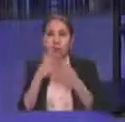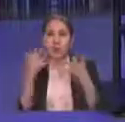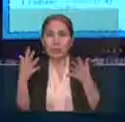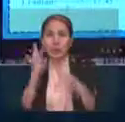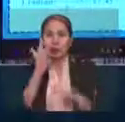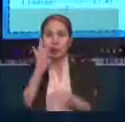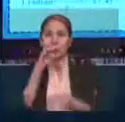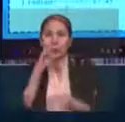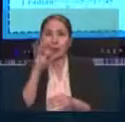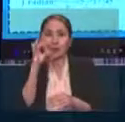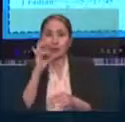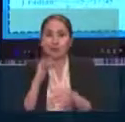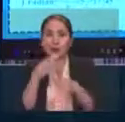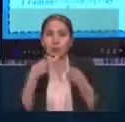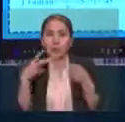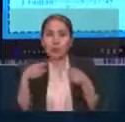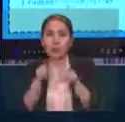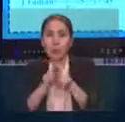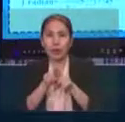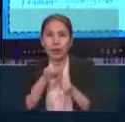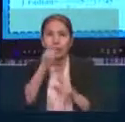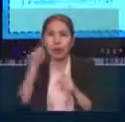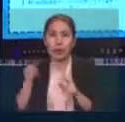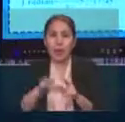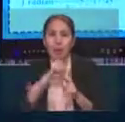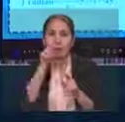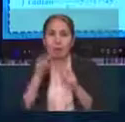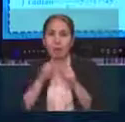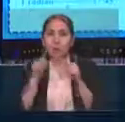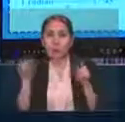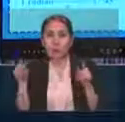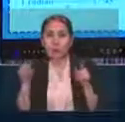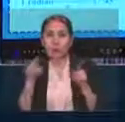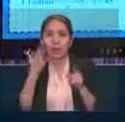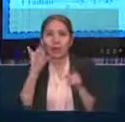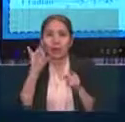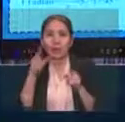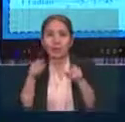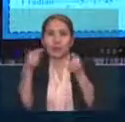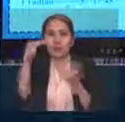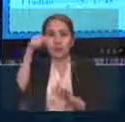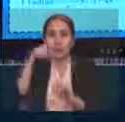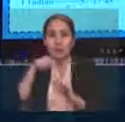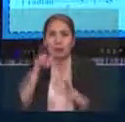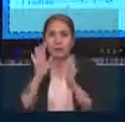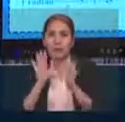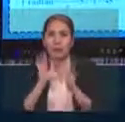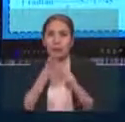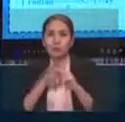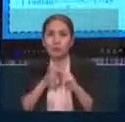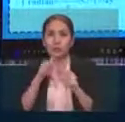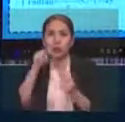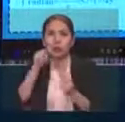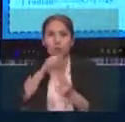n gradusga teng. Demak, aylana yoyining uzunligini radiusga nisbati faqat shu